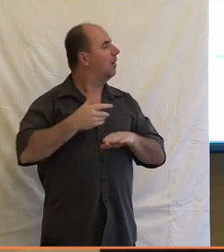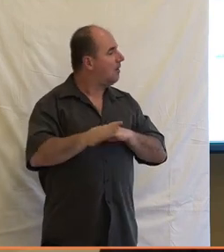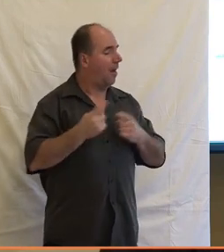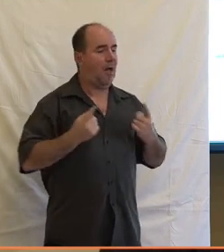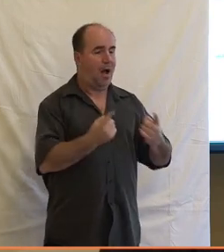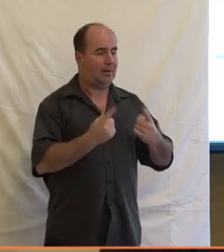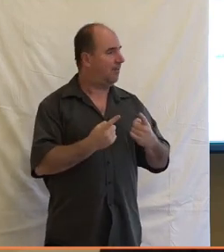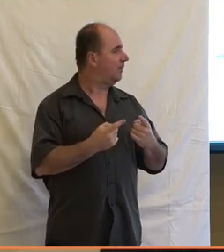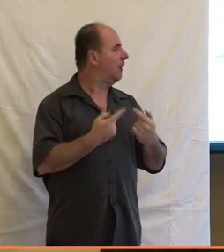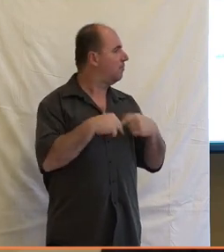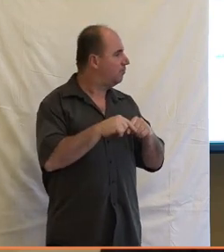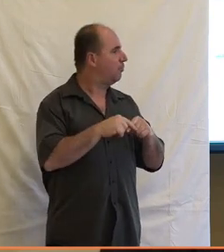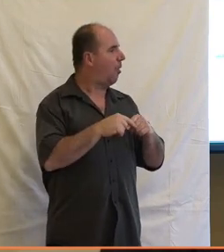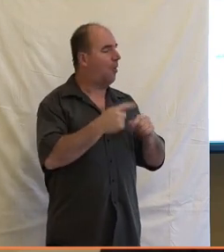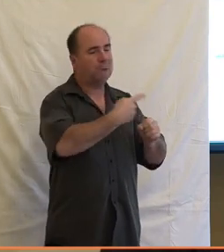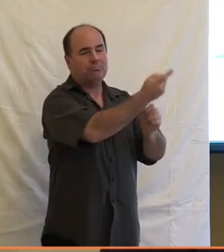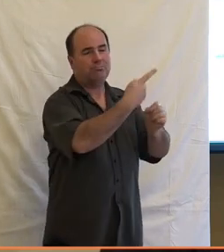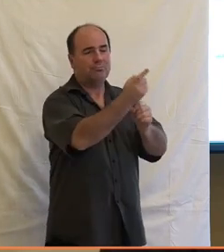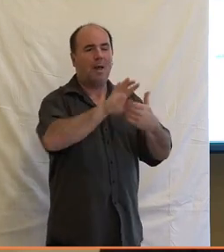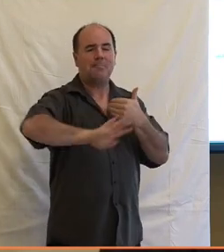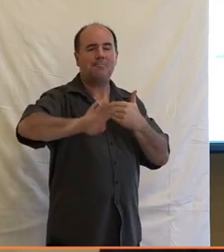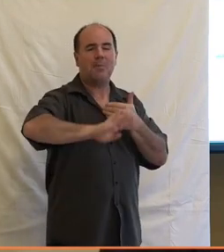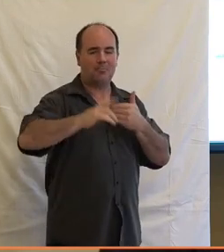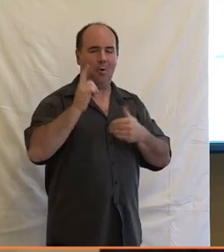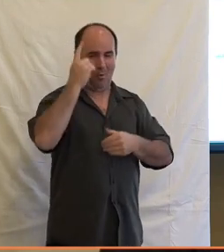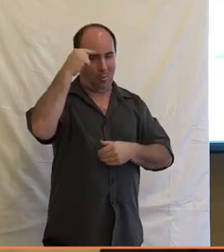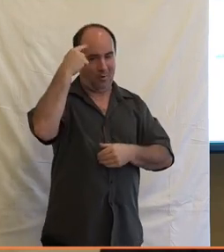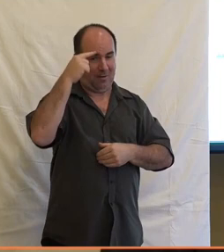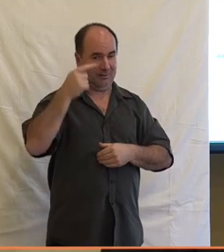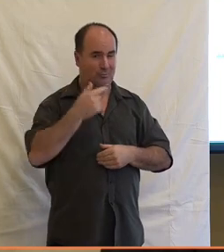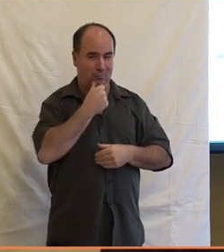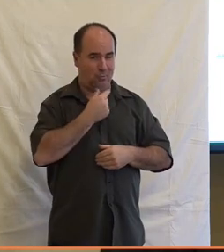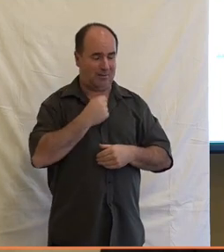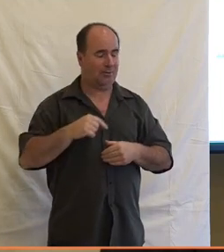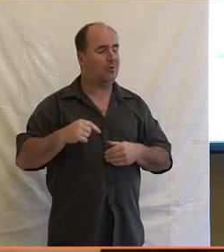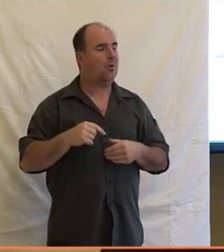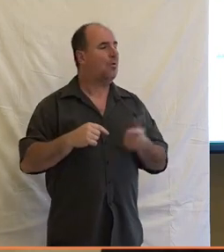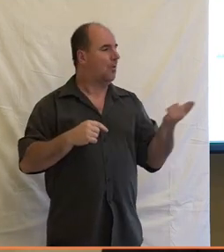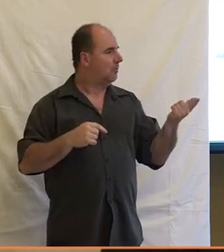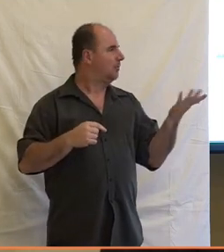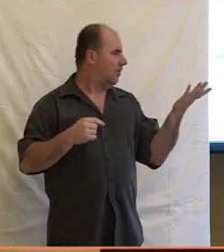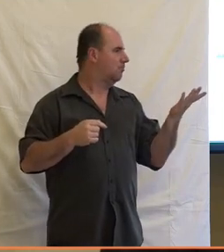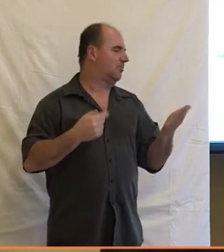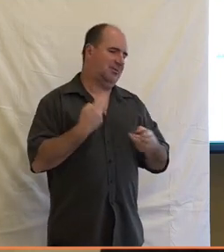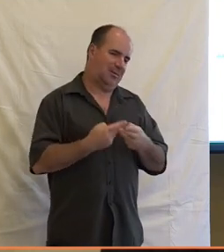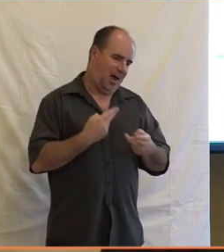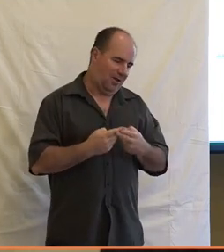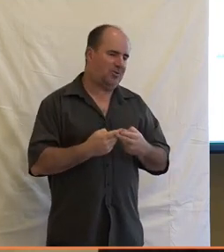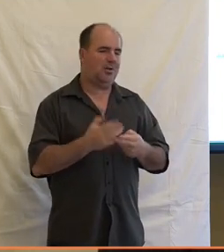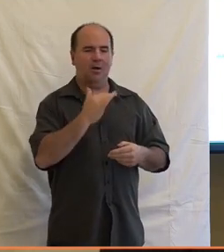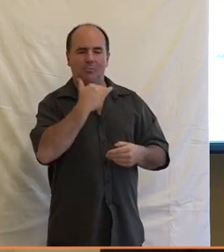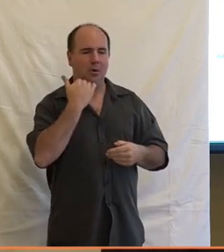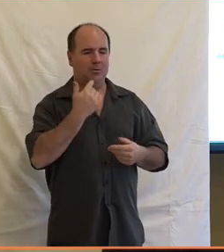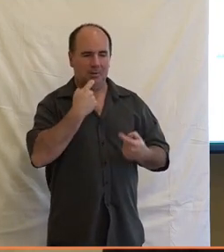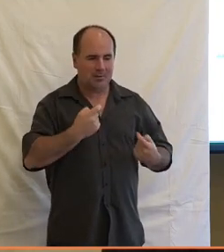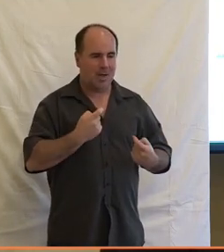řekněme, už i směrem jako mimo univerzitu, vně, tak tam potom záleží na tom, jak moc třeba chceme přenášet tu